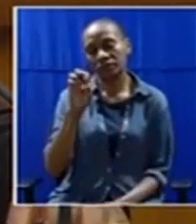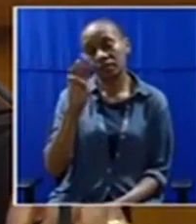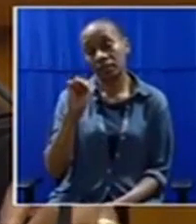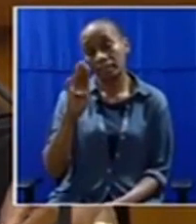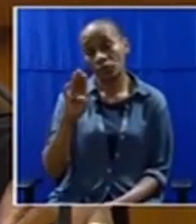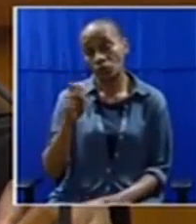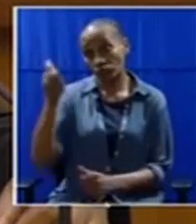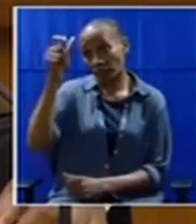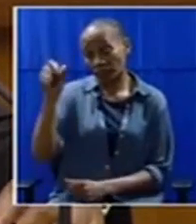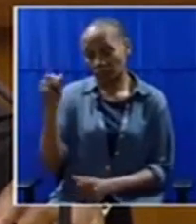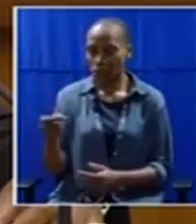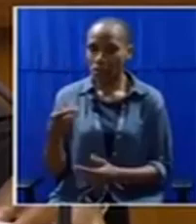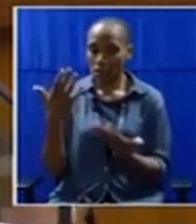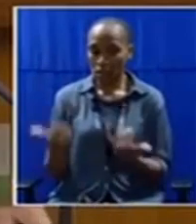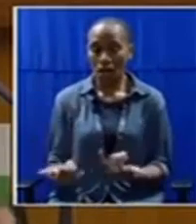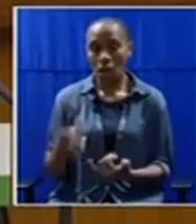Khwezi